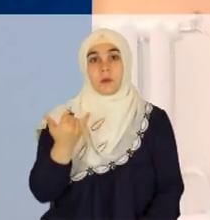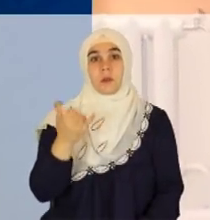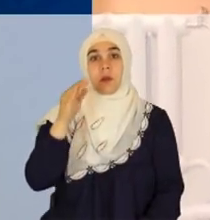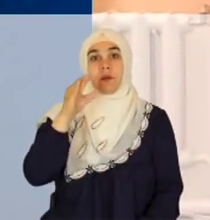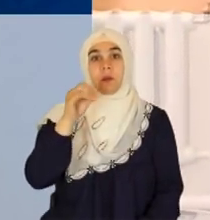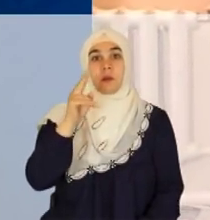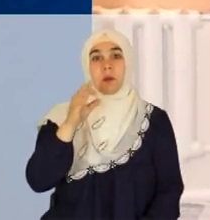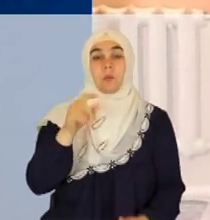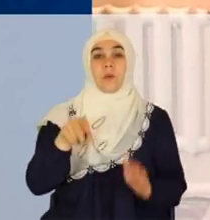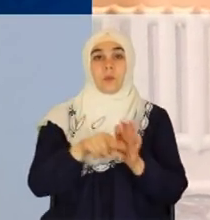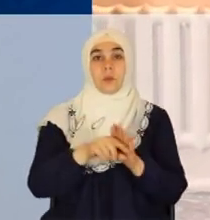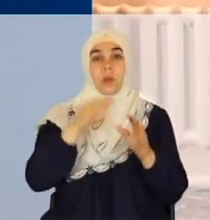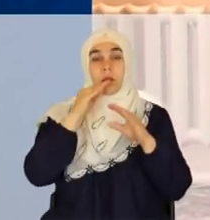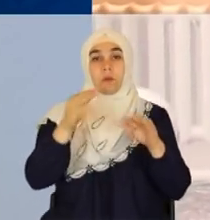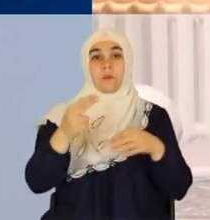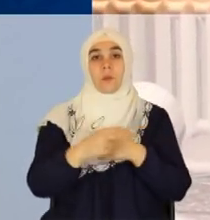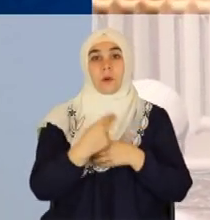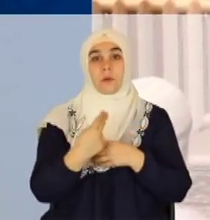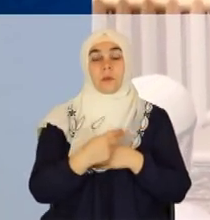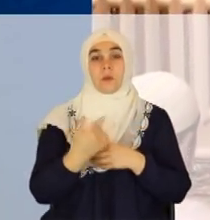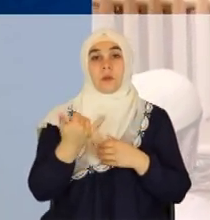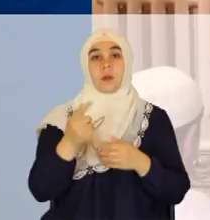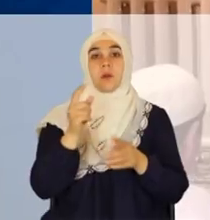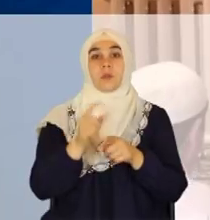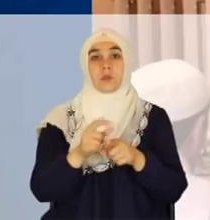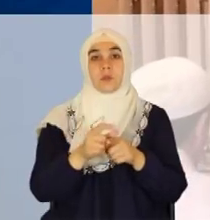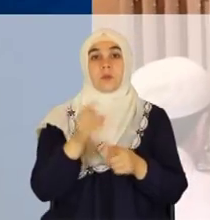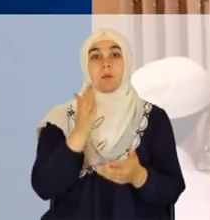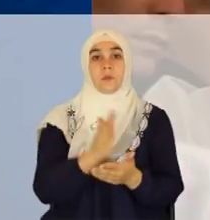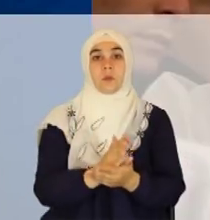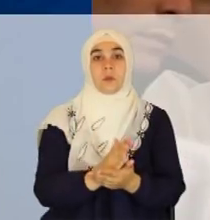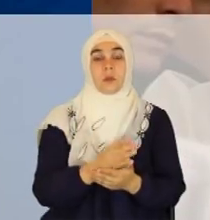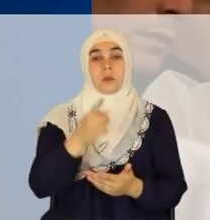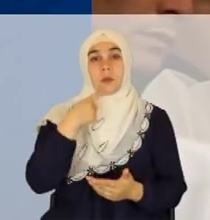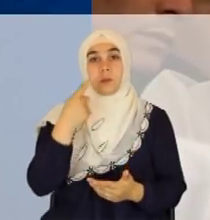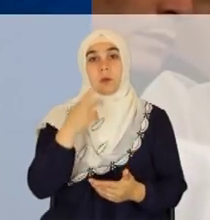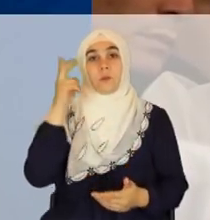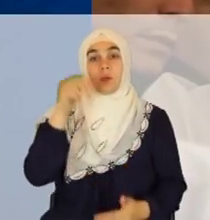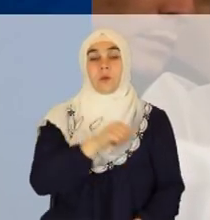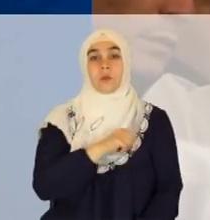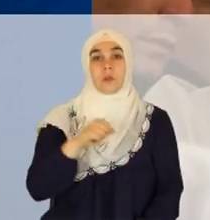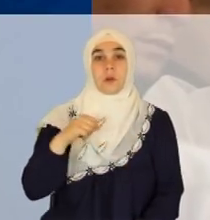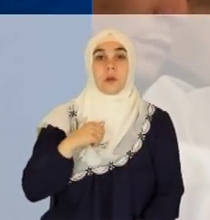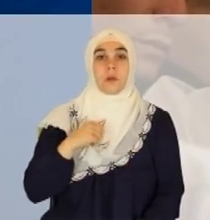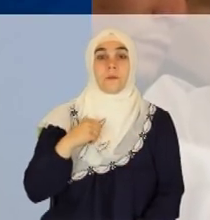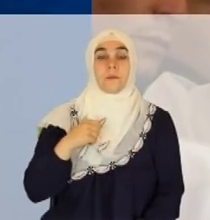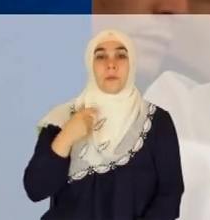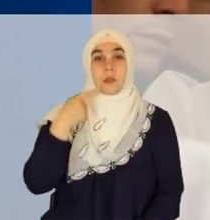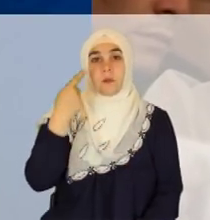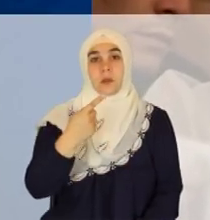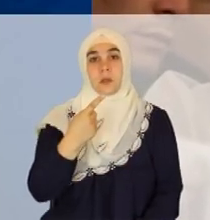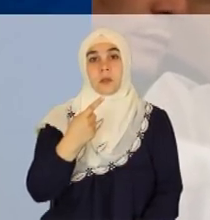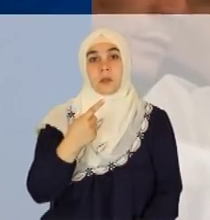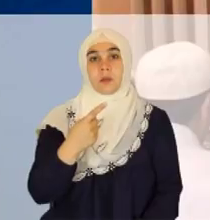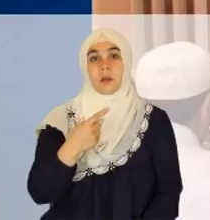fiqhi botinda ruhiy tarbiya ilmida so'z ketadi. Alloh subhanahu va taolo